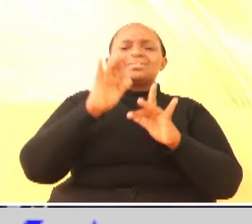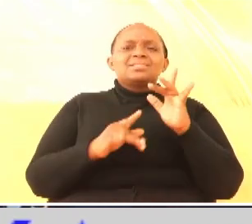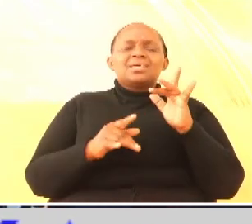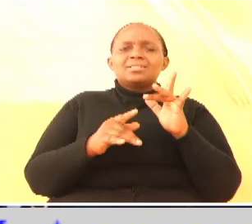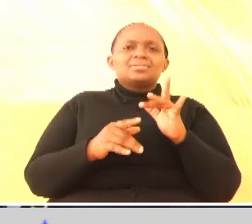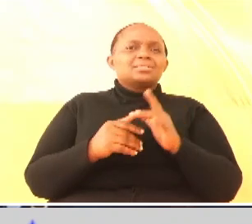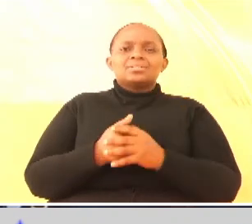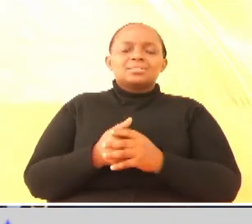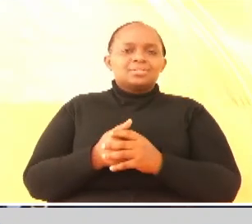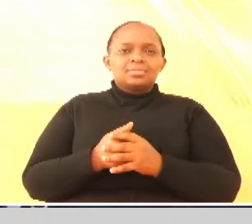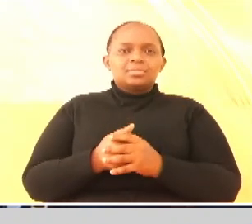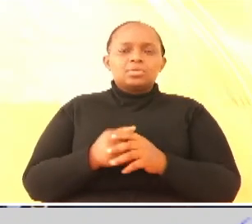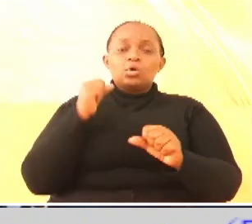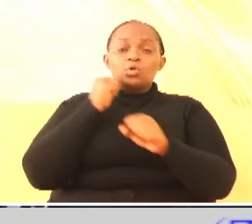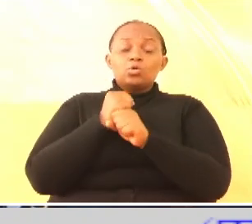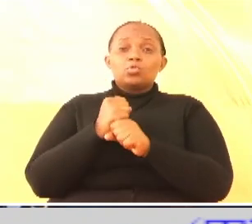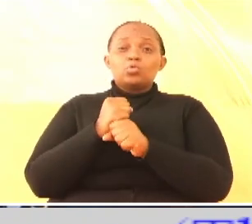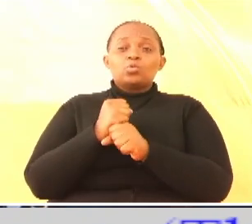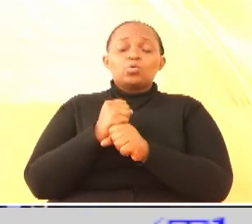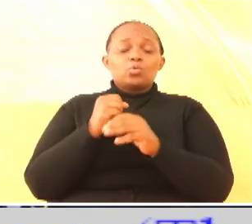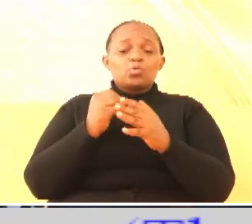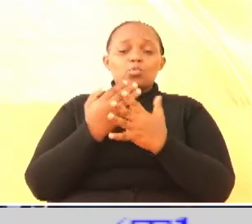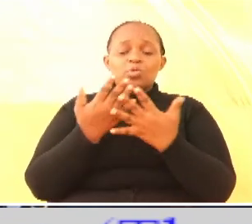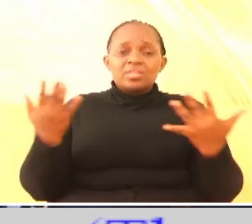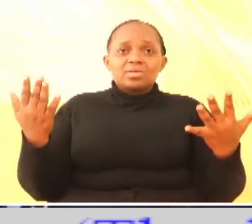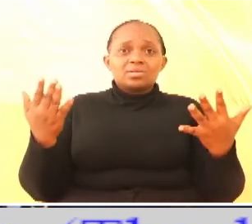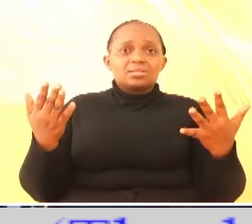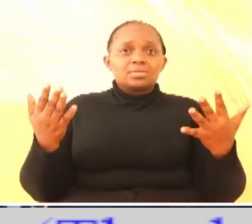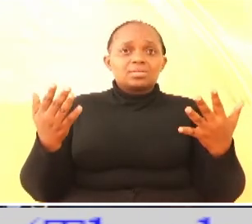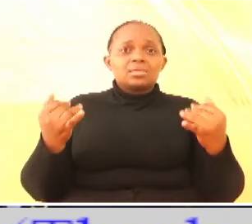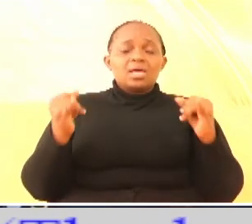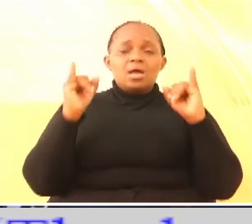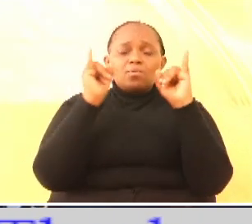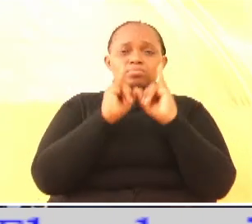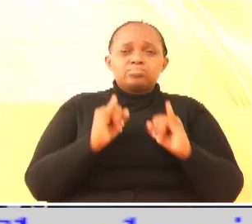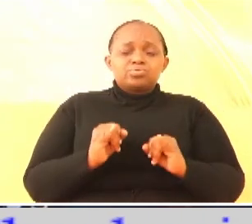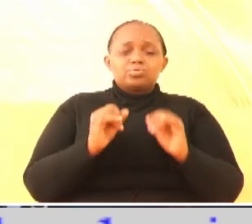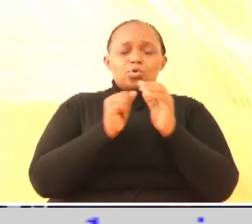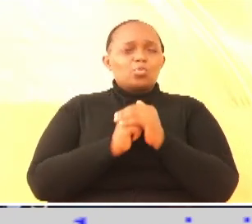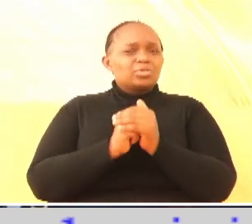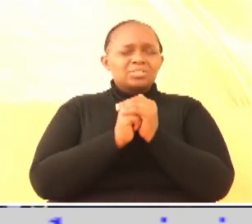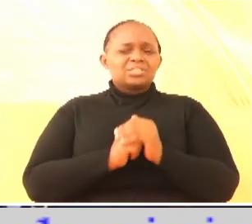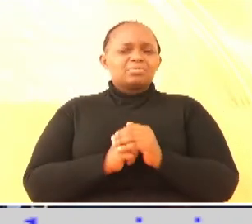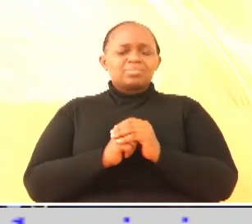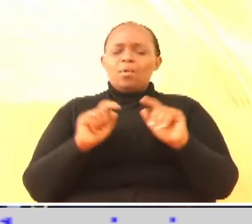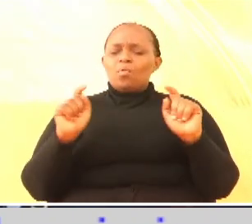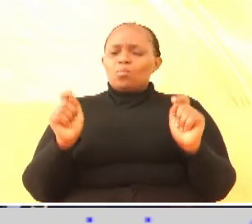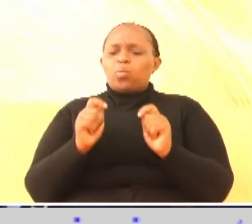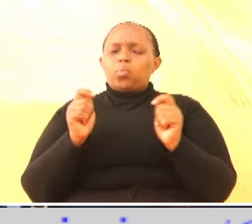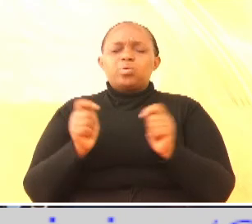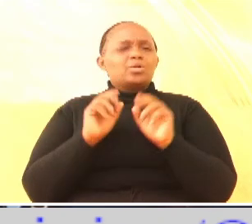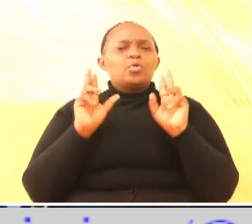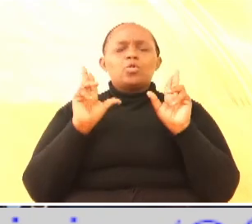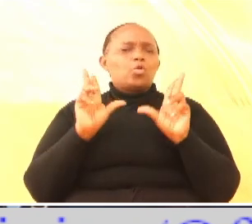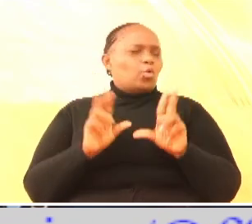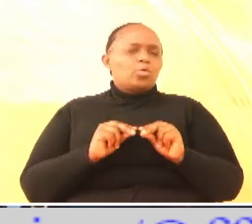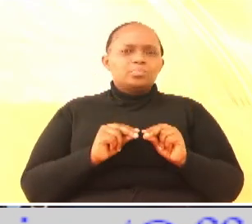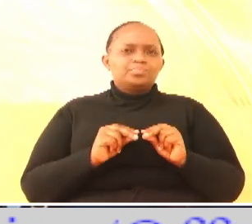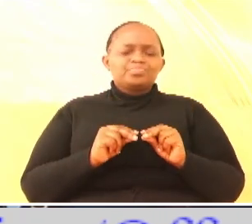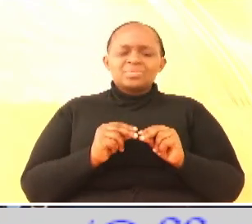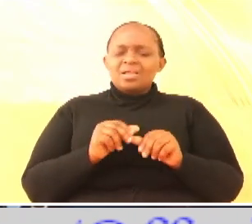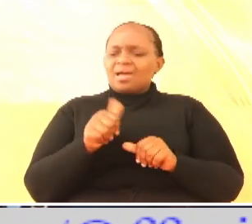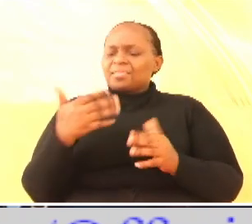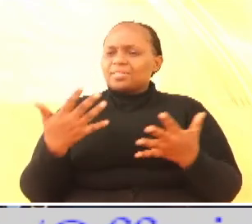Mungu apande hii na miungu mingine? Na raha za dunia, na mambo ya uchawi, na mambo mengi